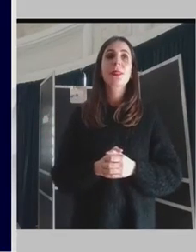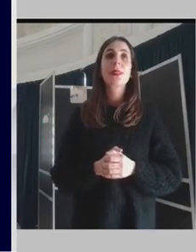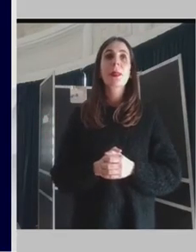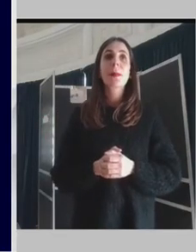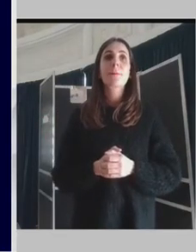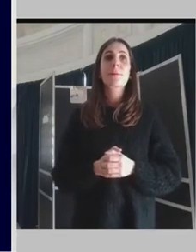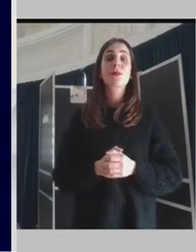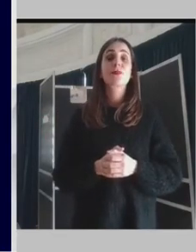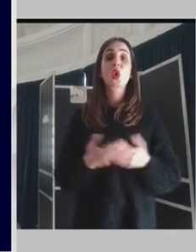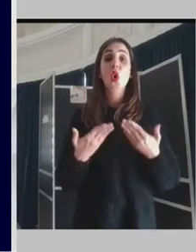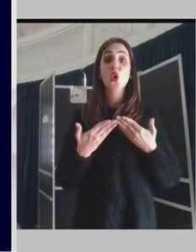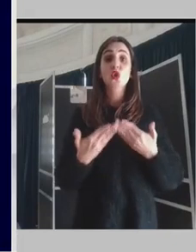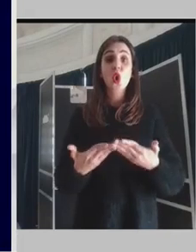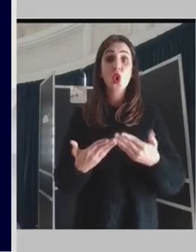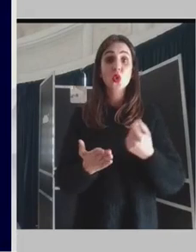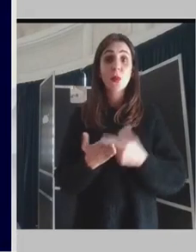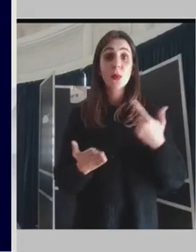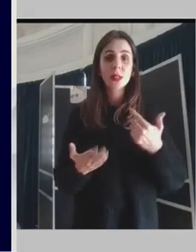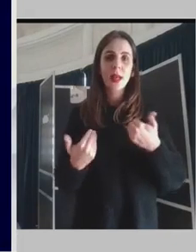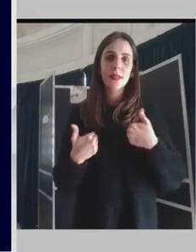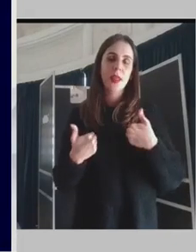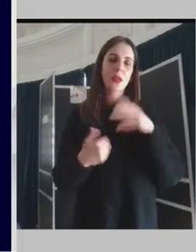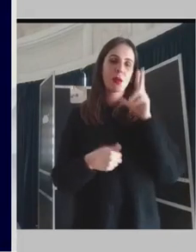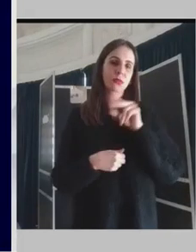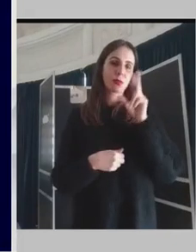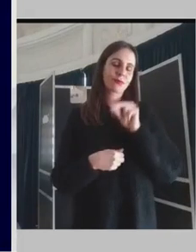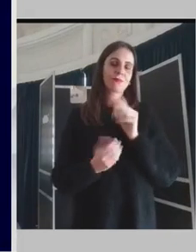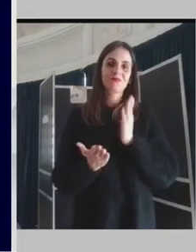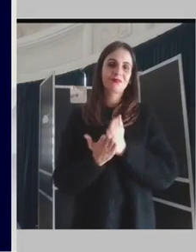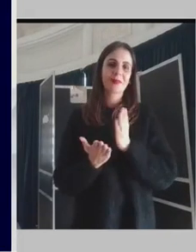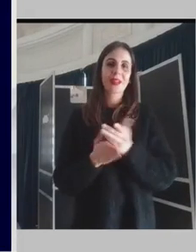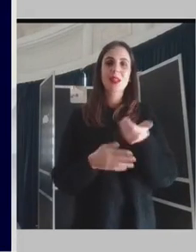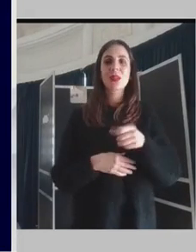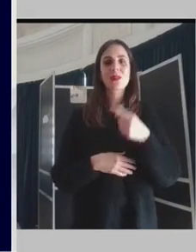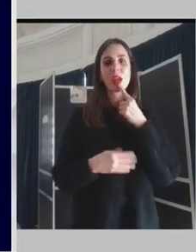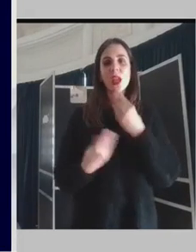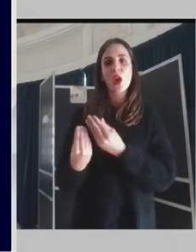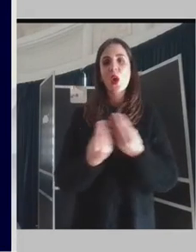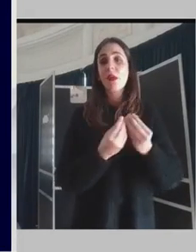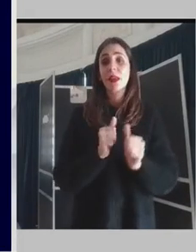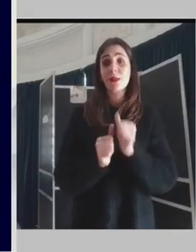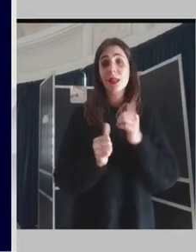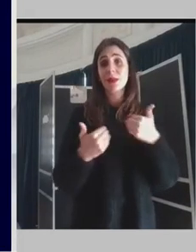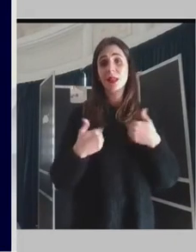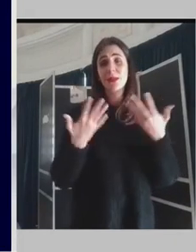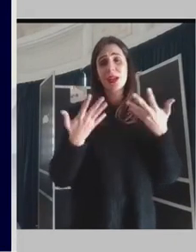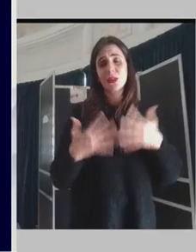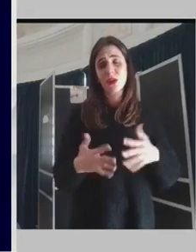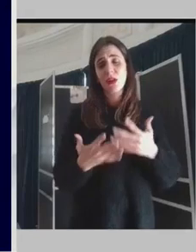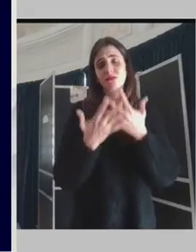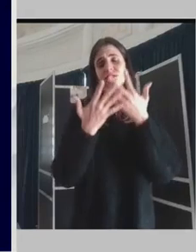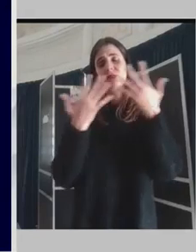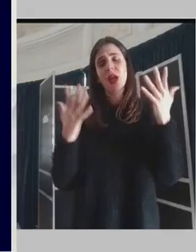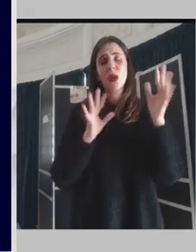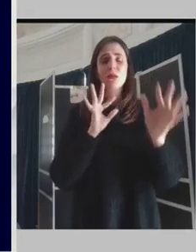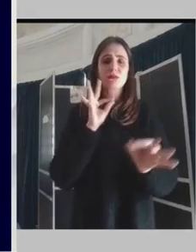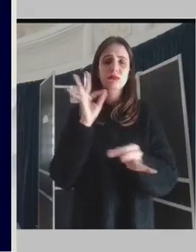sull'importanza del soccorso, visto che i colleghi che mi hanno preceduto hanno ampiamente